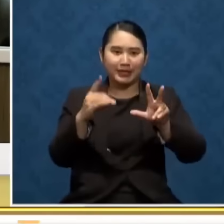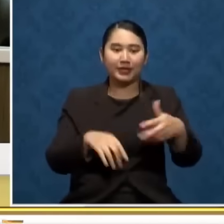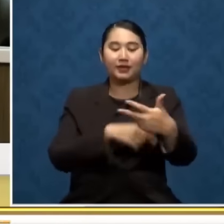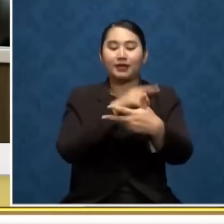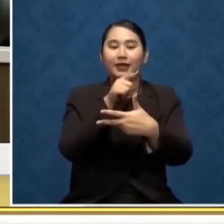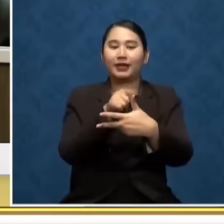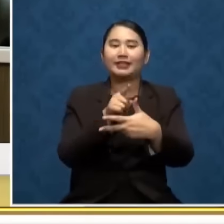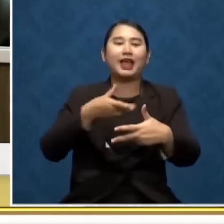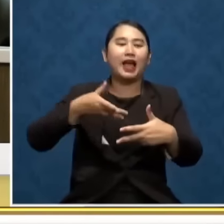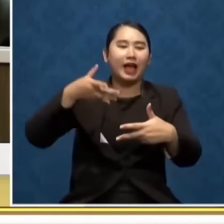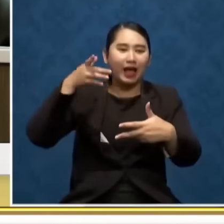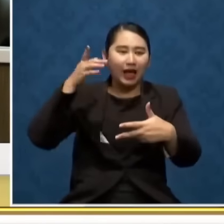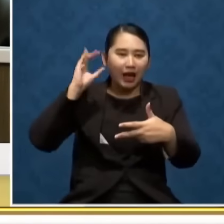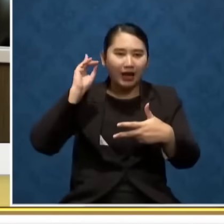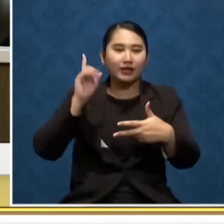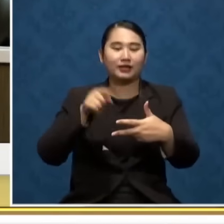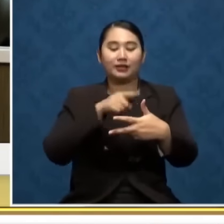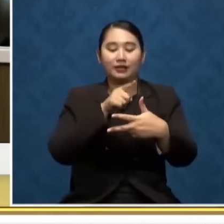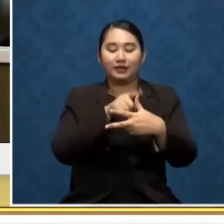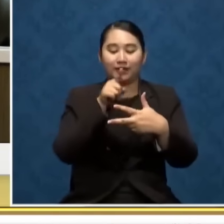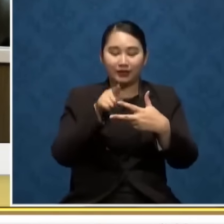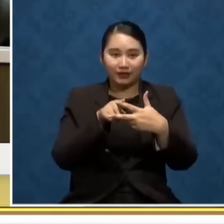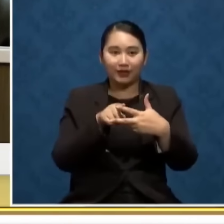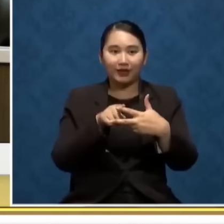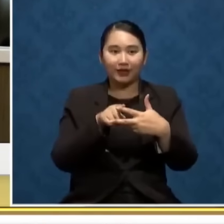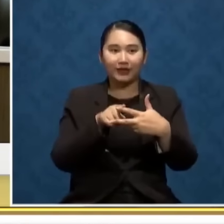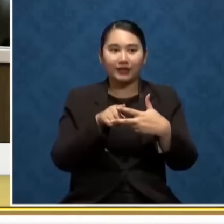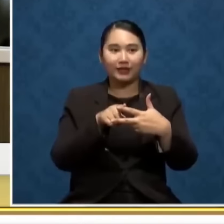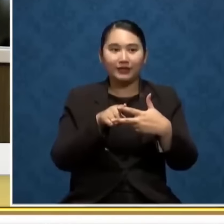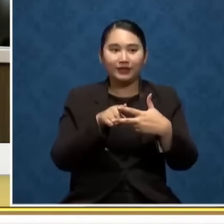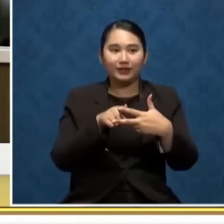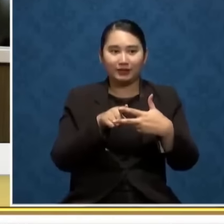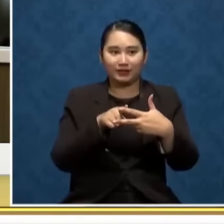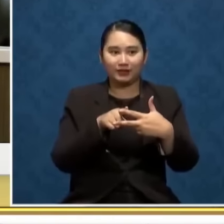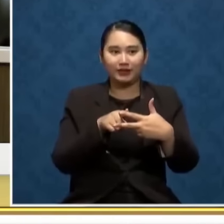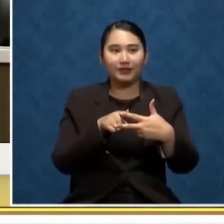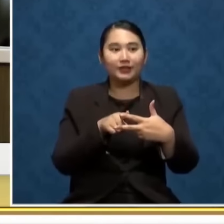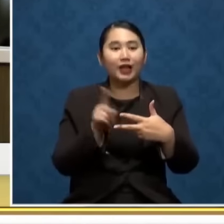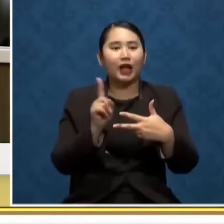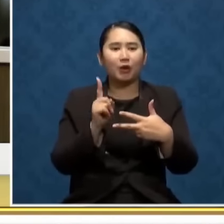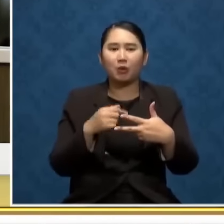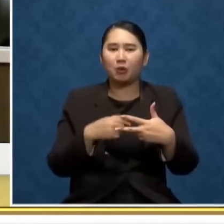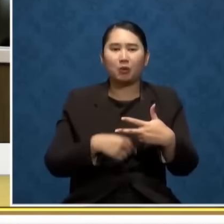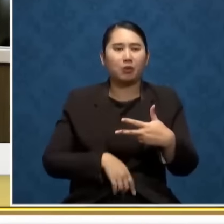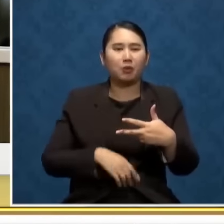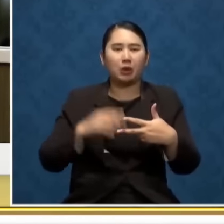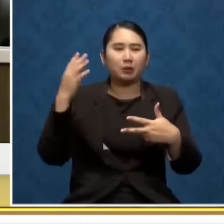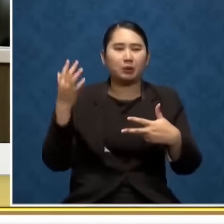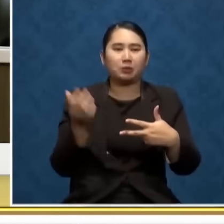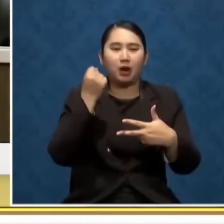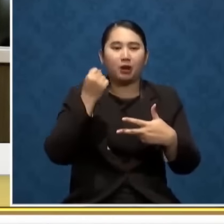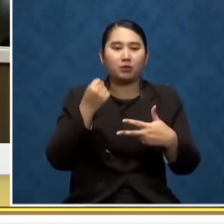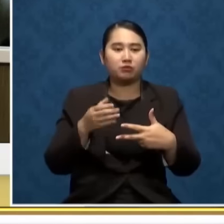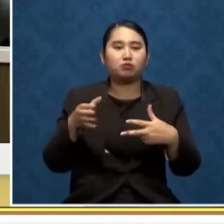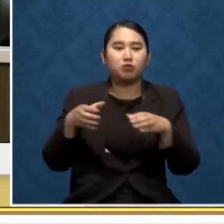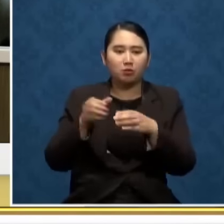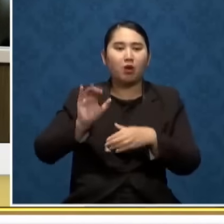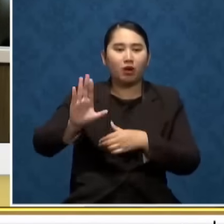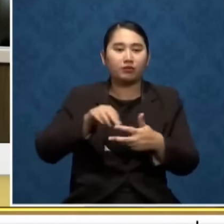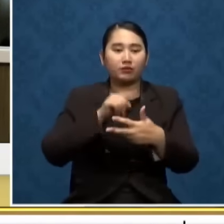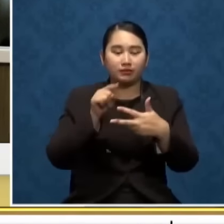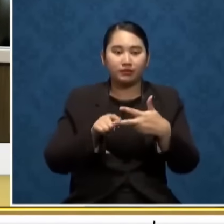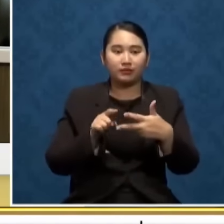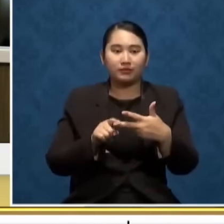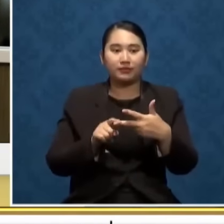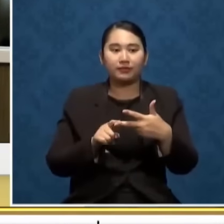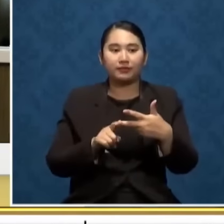คือ delay นะครับหรือล่าช้าดีที่2คือ dictatorship ครับก็คือเรื่องของการมีเผด็จการในกลุ่มบริหารของท่านนะครับและดีที่3